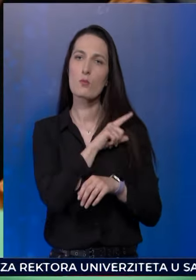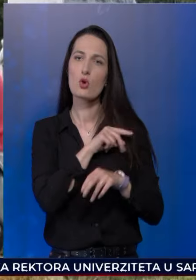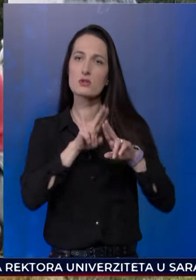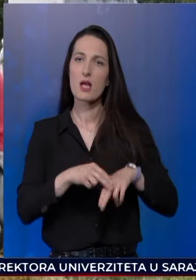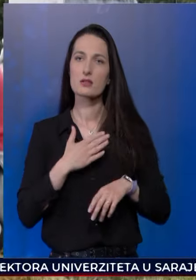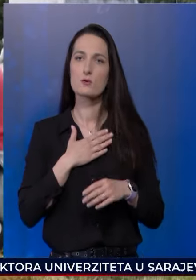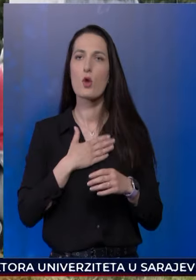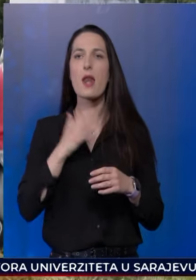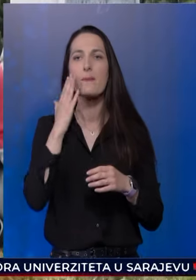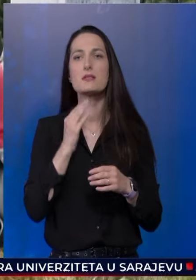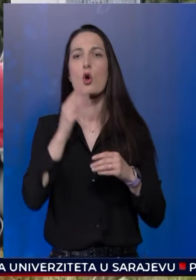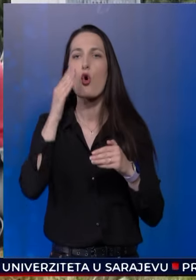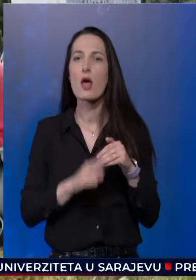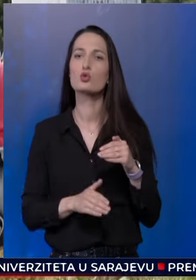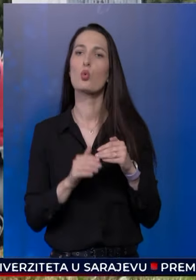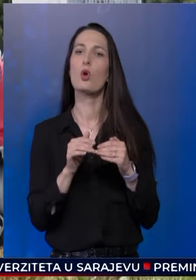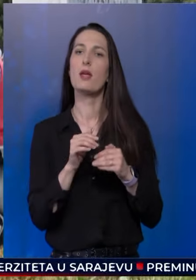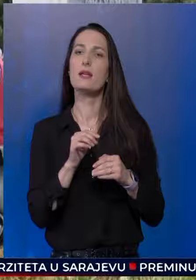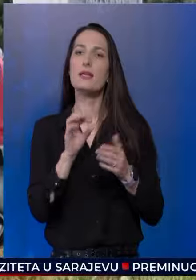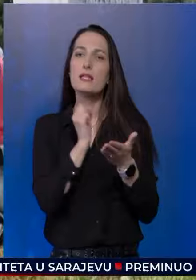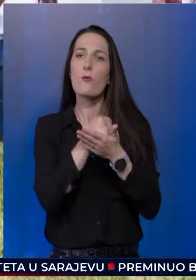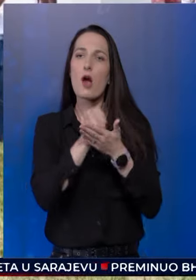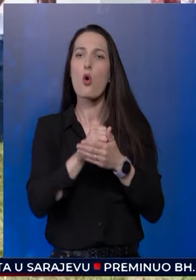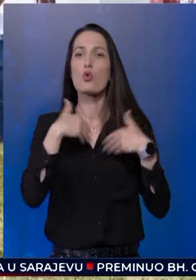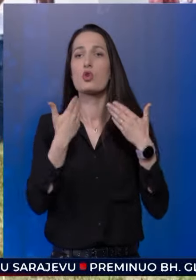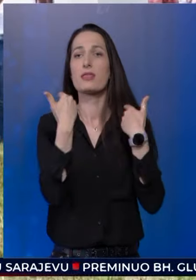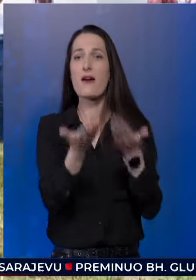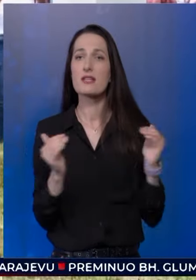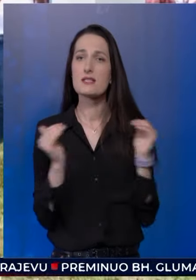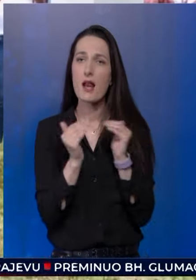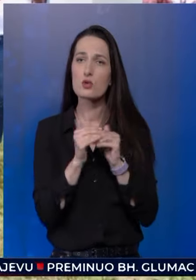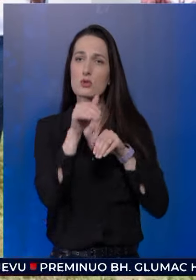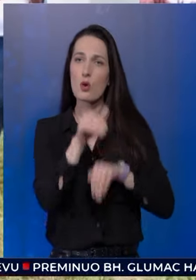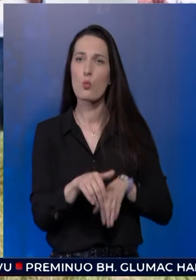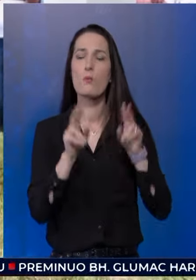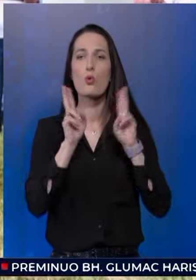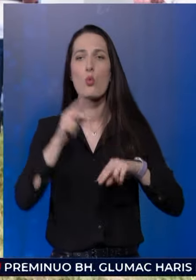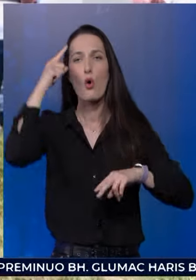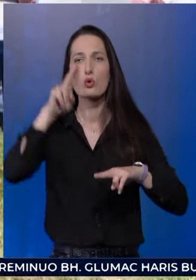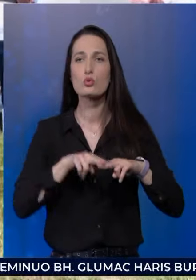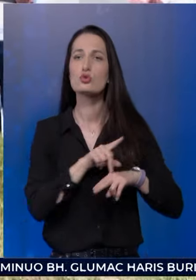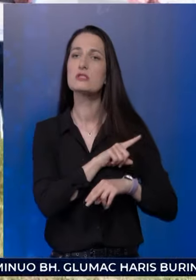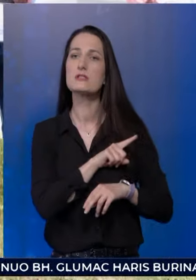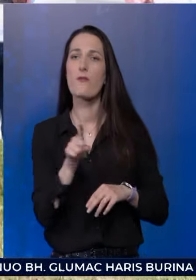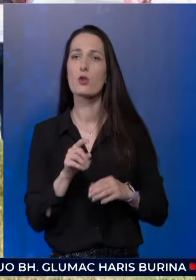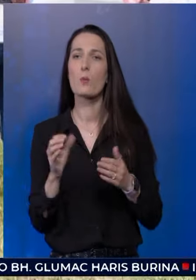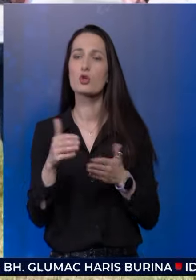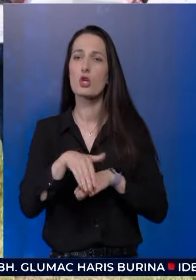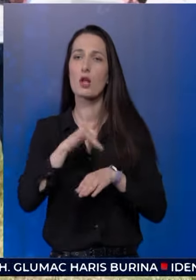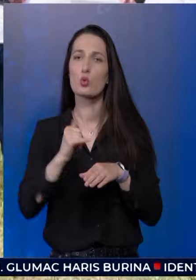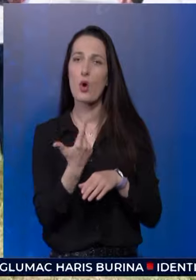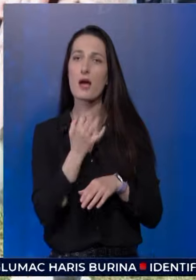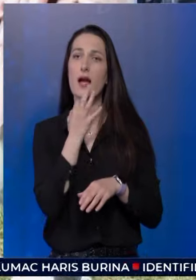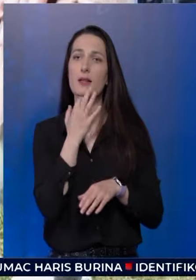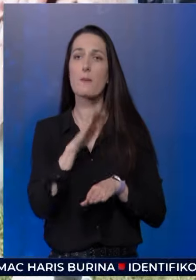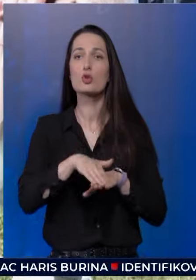ostatke svojih najmilijih za konačnu identifikaciju, odnosno davanje saglasnosti za ukop, mogu odlučiti sve do početka